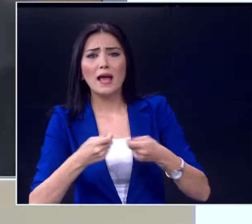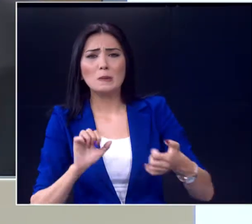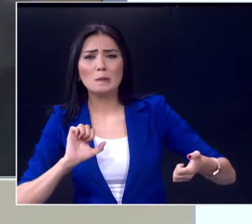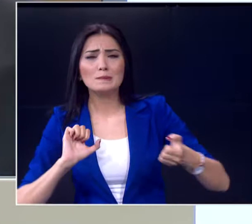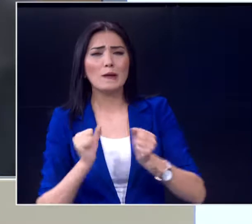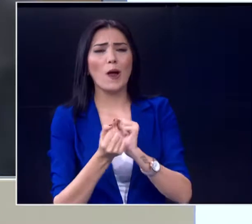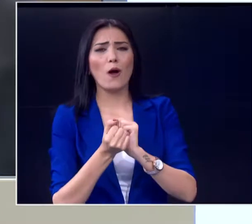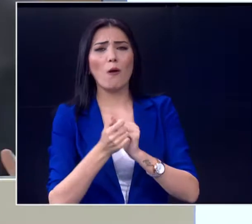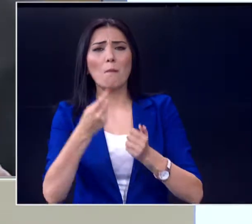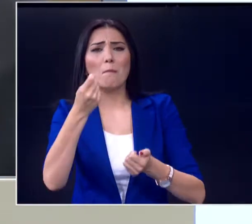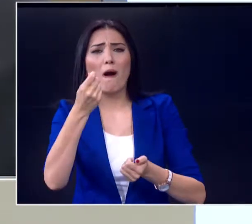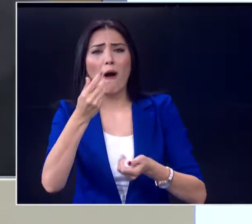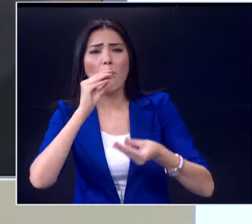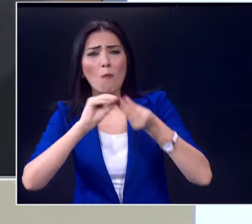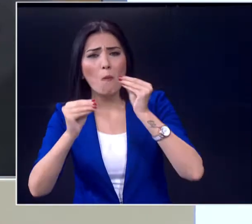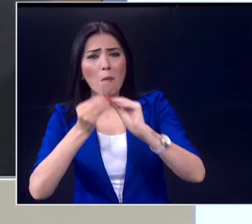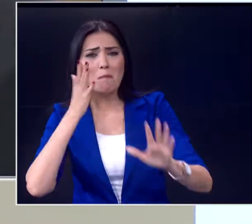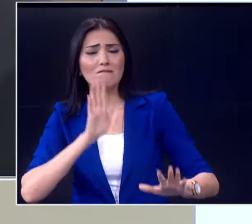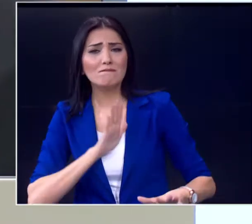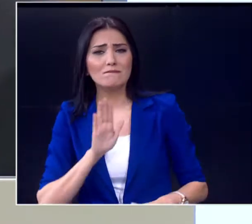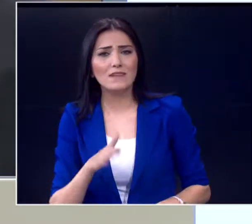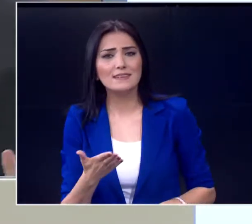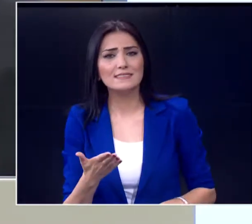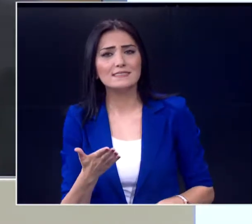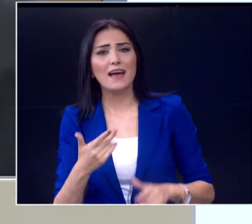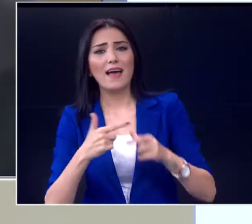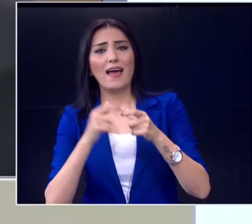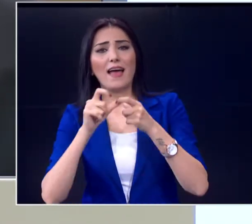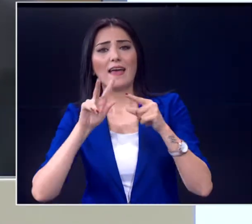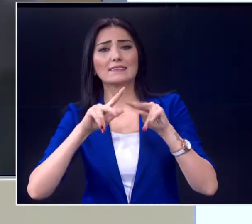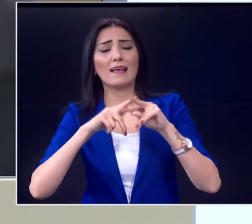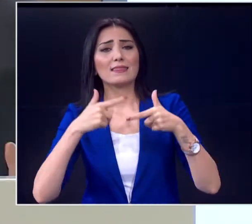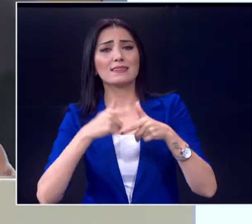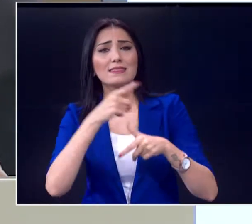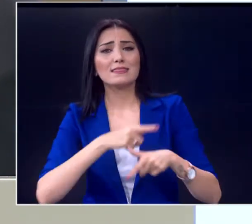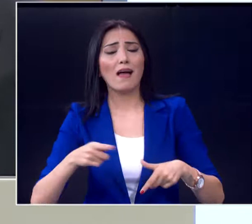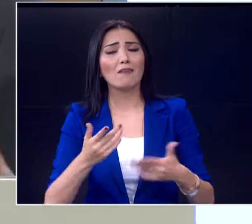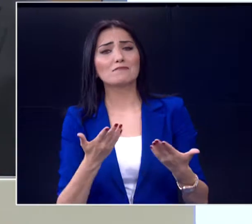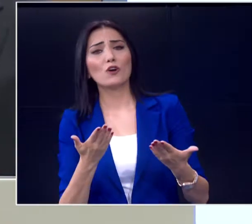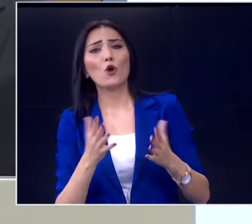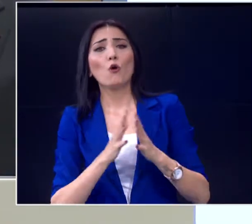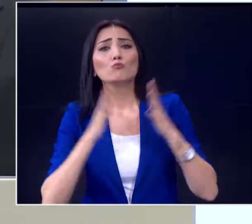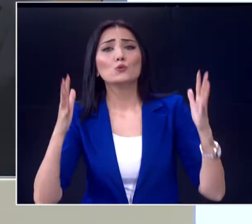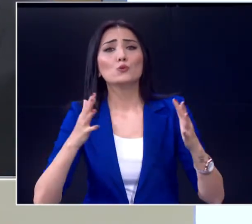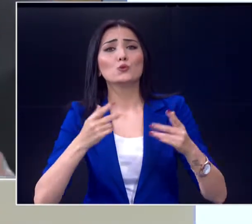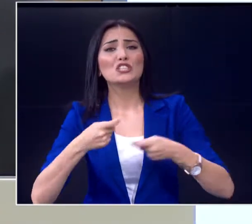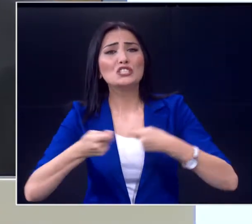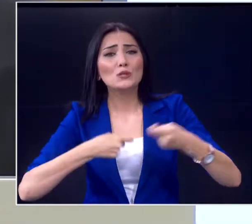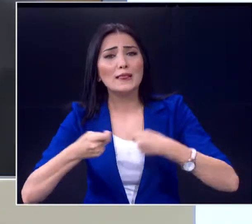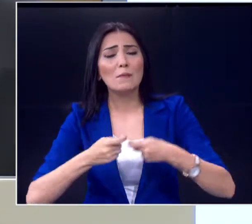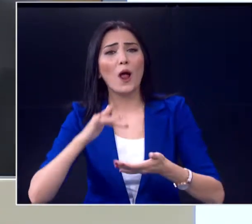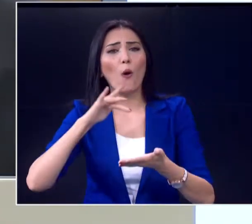daralıyor, nakit sıkıntısı var, esnaf efendim büyük işletmeler,